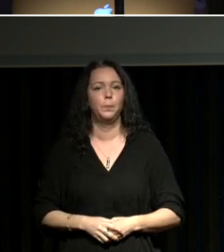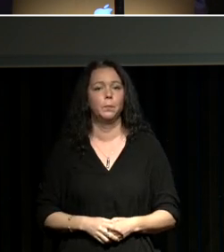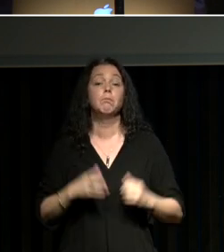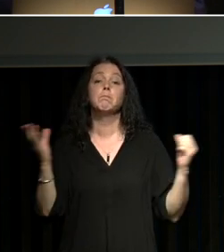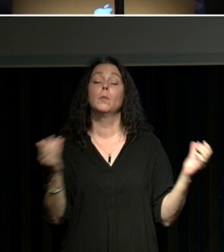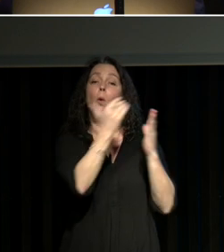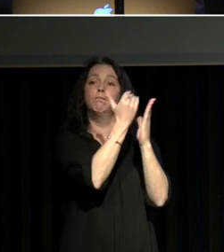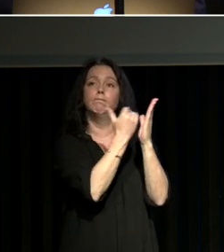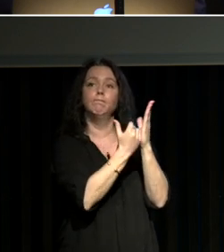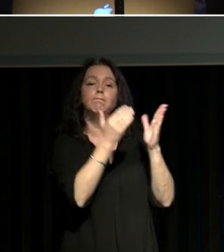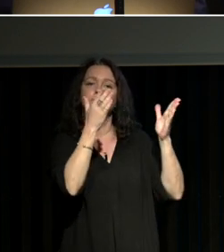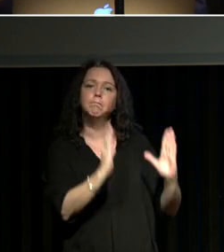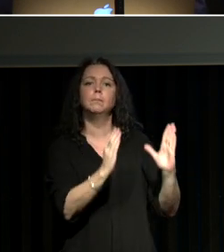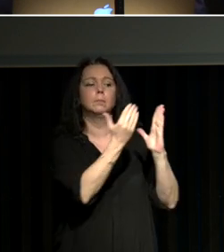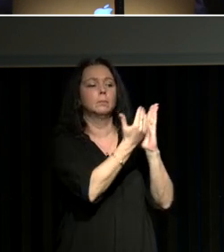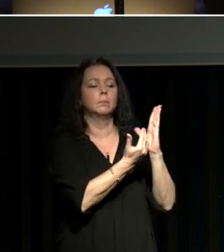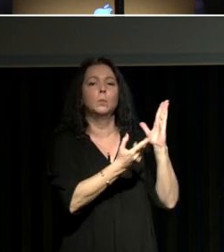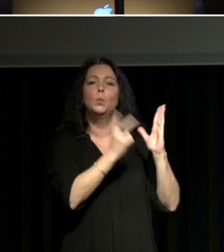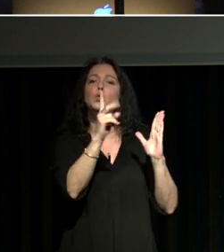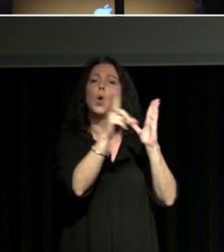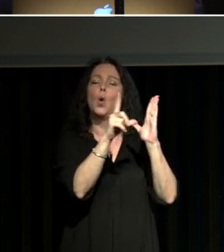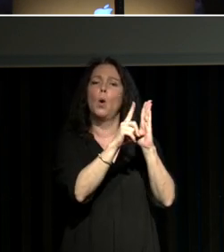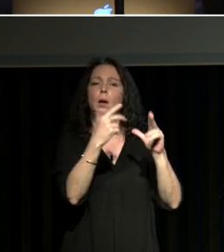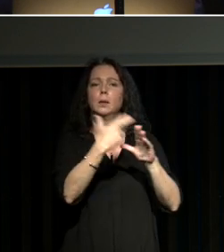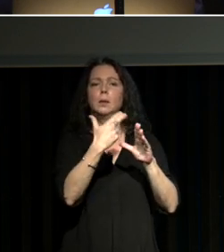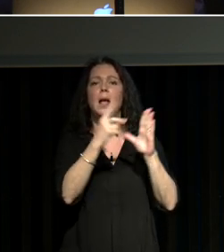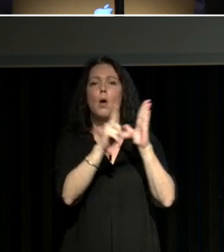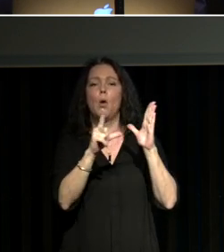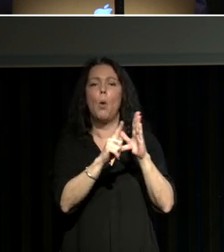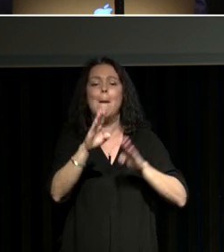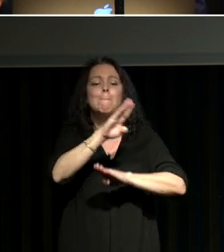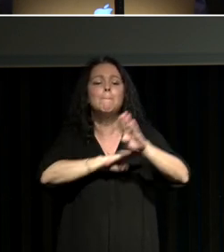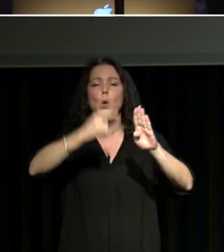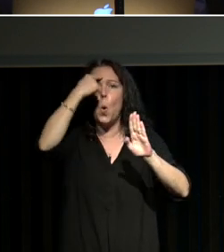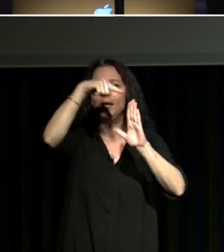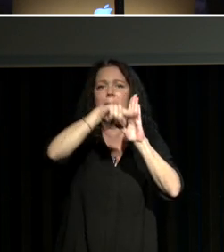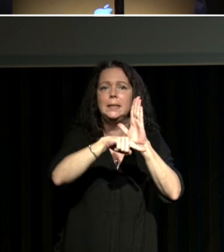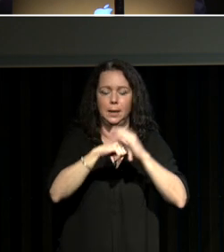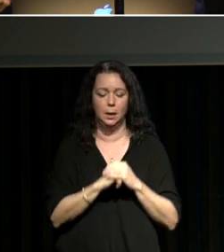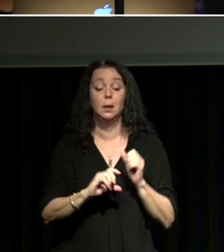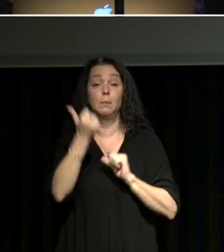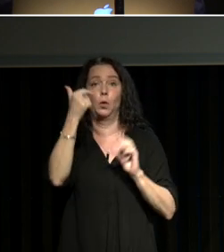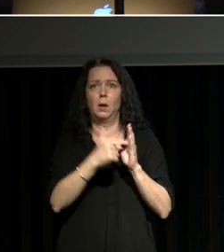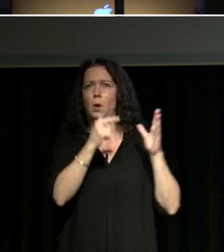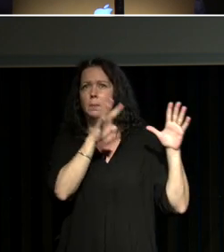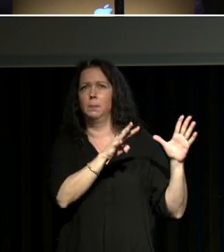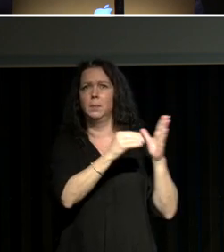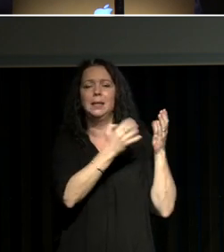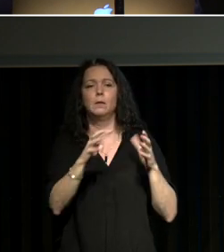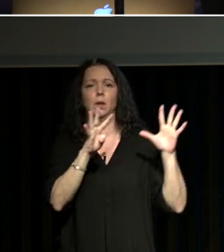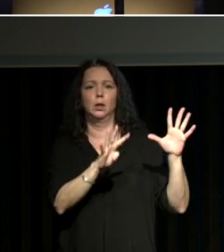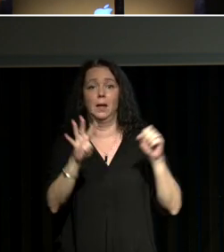fixé après dans un cadre plus large de lois qu'on appelle les lois de bioéthique, qui ont été édictées pour la première fois en 1994 et qui